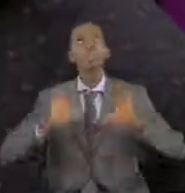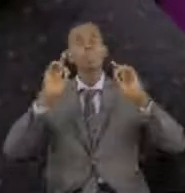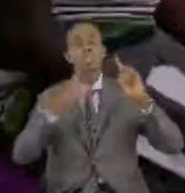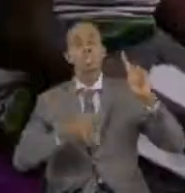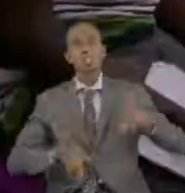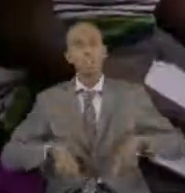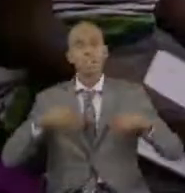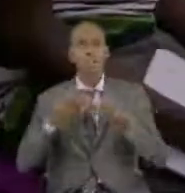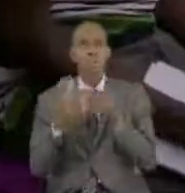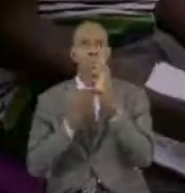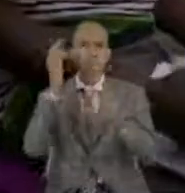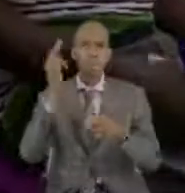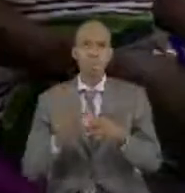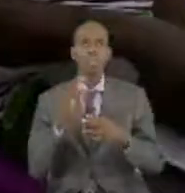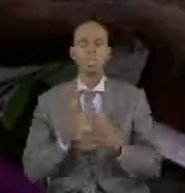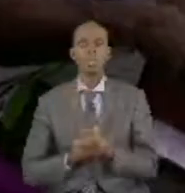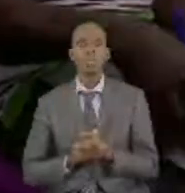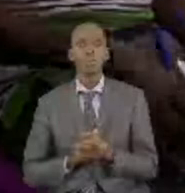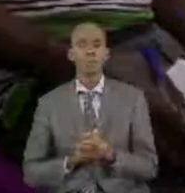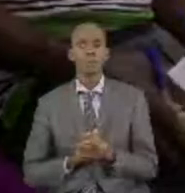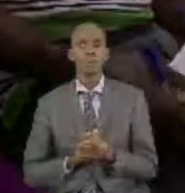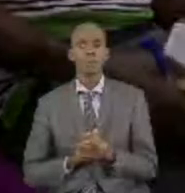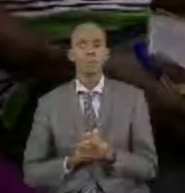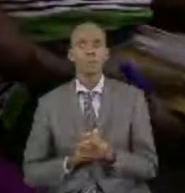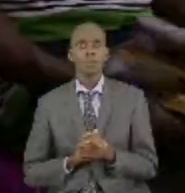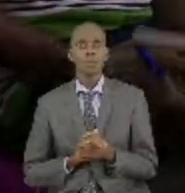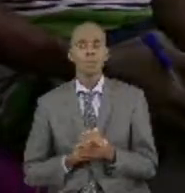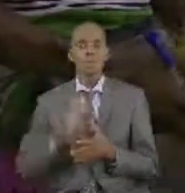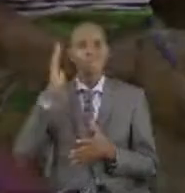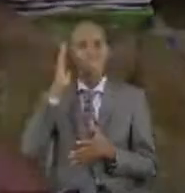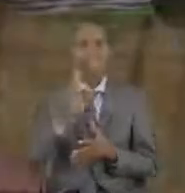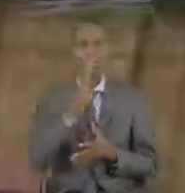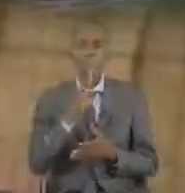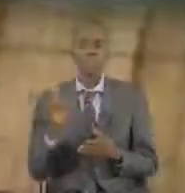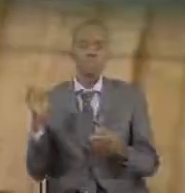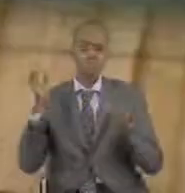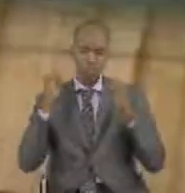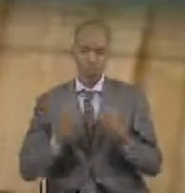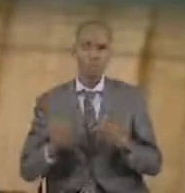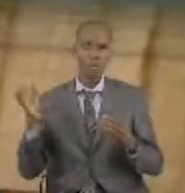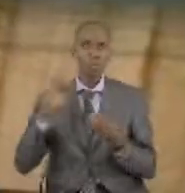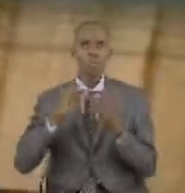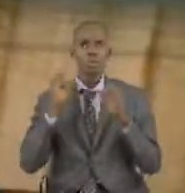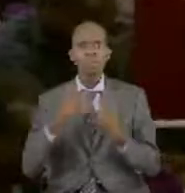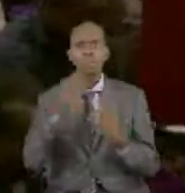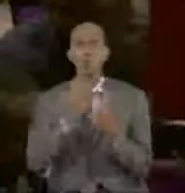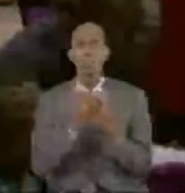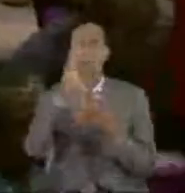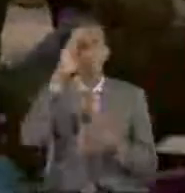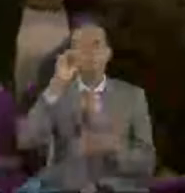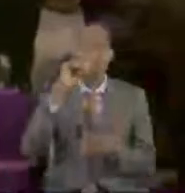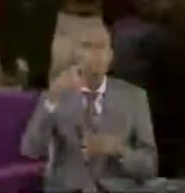au nom de jésus se fortifie de plus en plus où l homme là